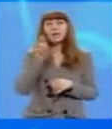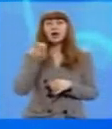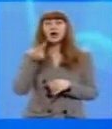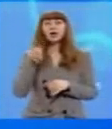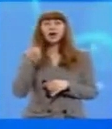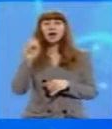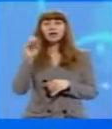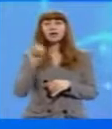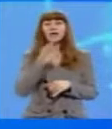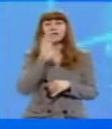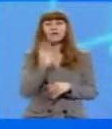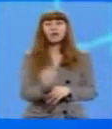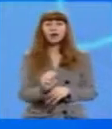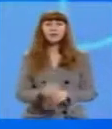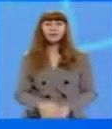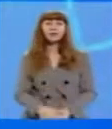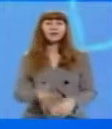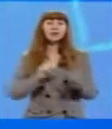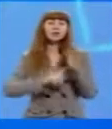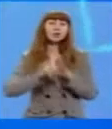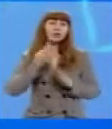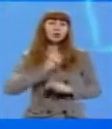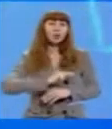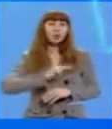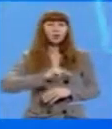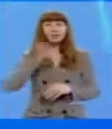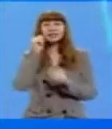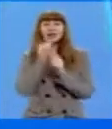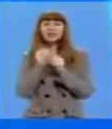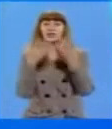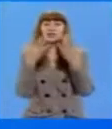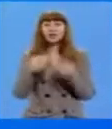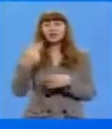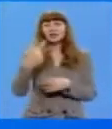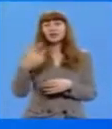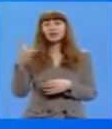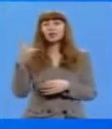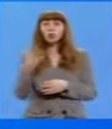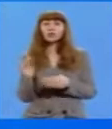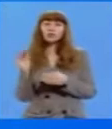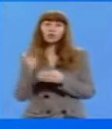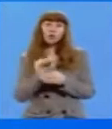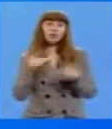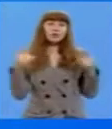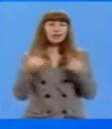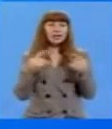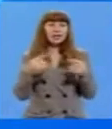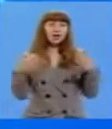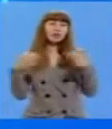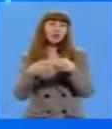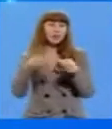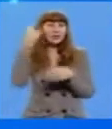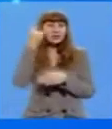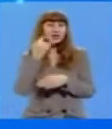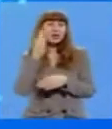қарағанда, Абай ТВ телеарнасы ертең 30 маусымнан жұмысын бастайды. Ол Қазақстан телерадио корпорациясы құрамына кіреді және